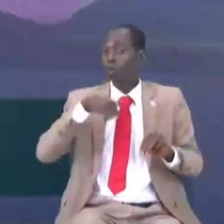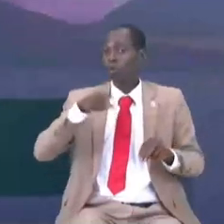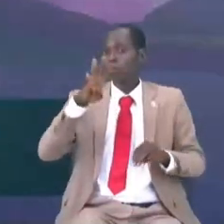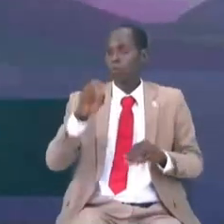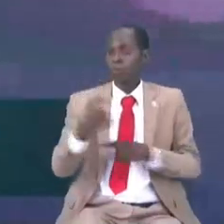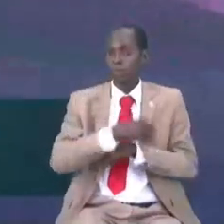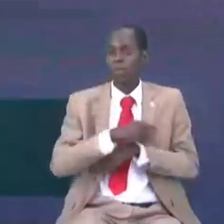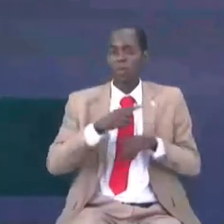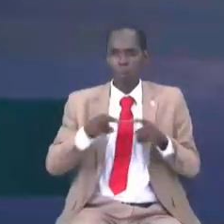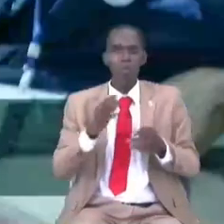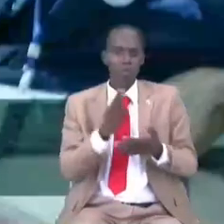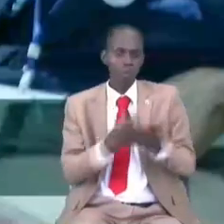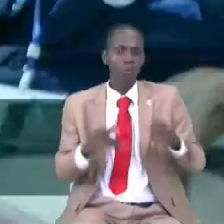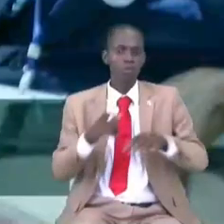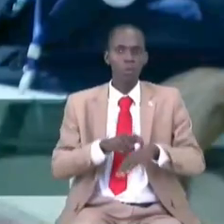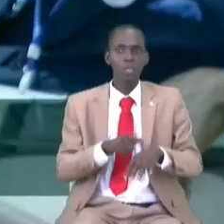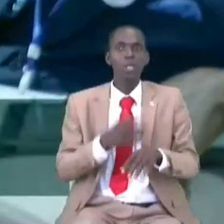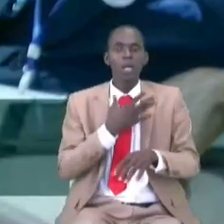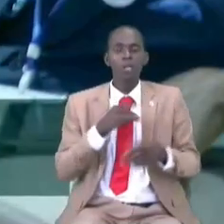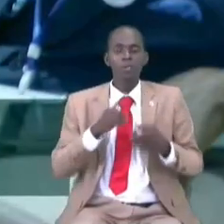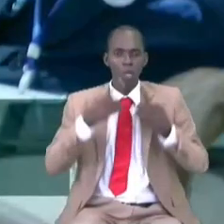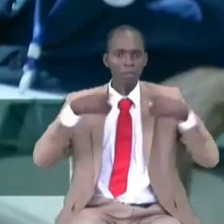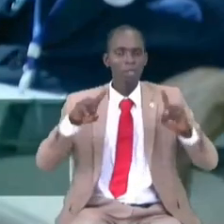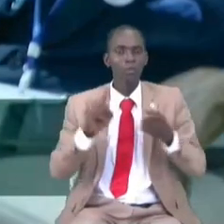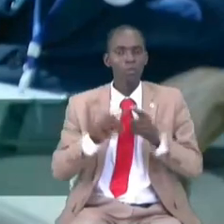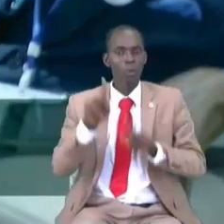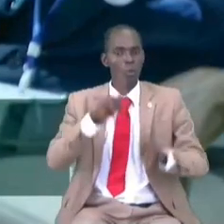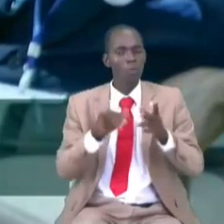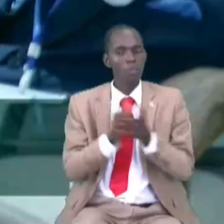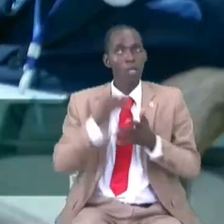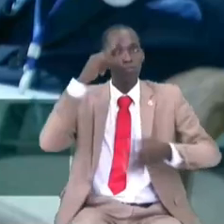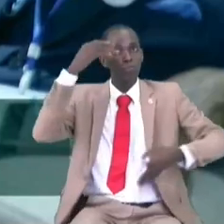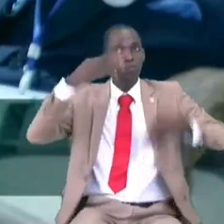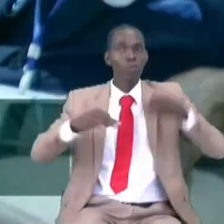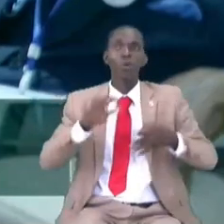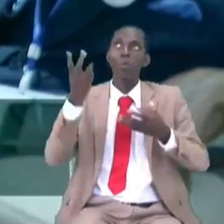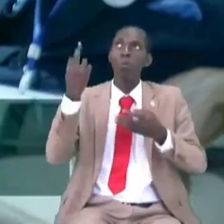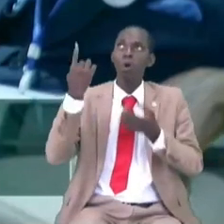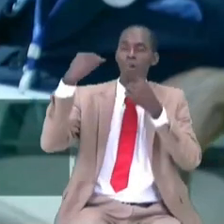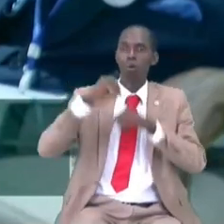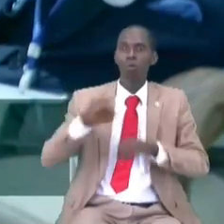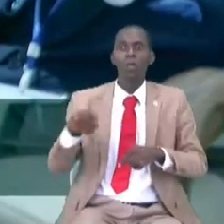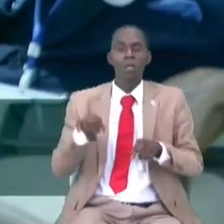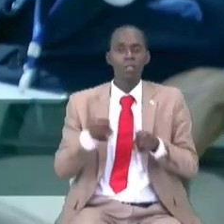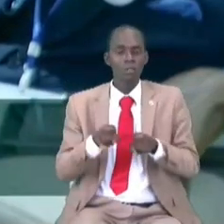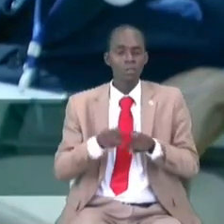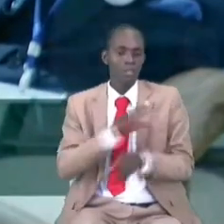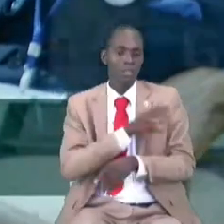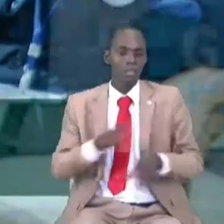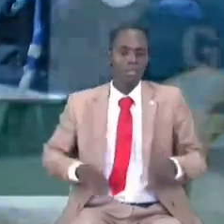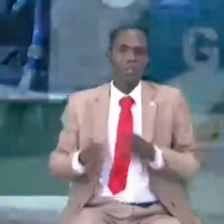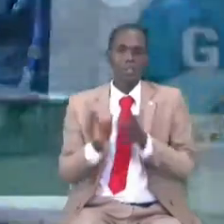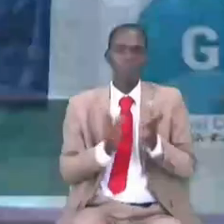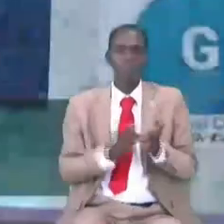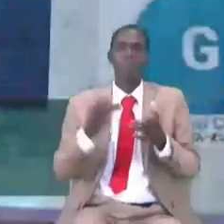venait. Maintenant, il envoie le Seigneur Jésus-Christ vers les enfants d'Israël, il les a avertis. Il dit,